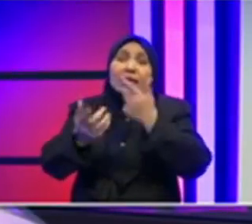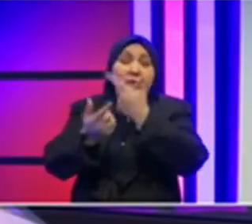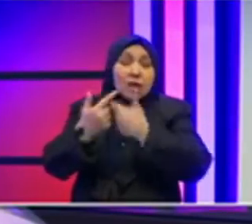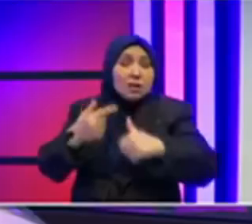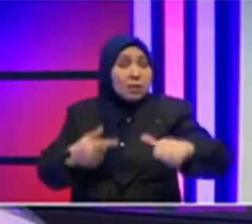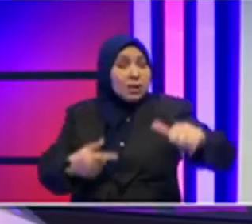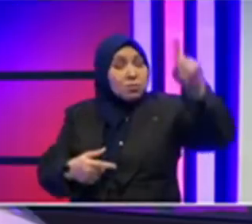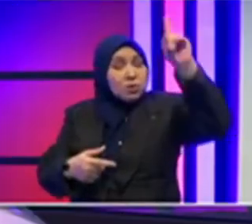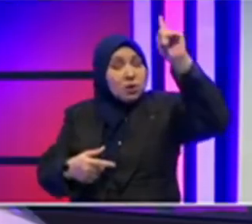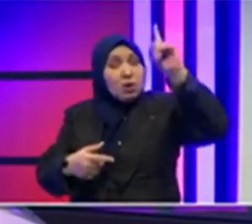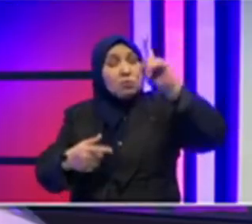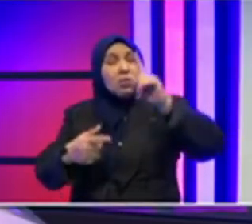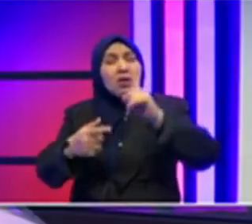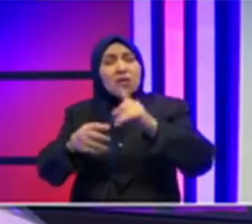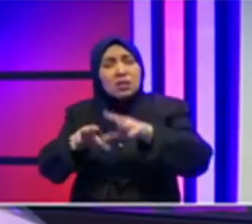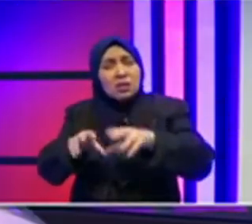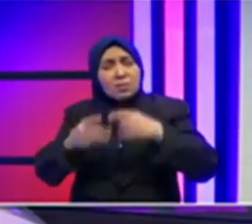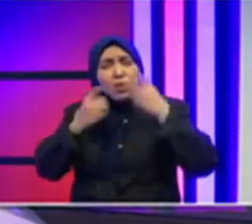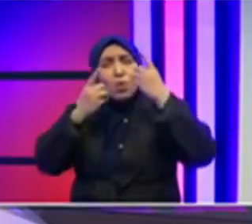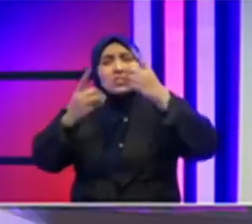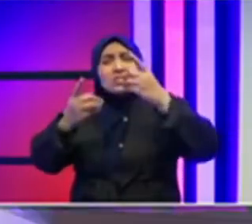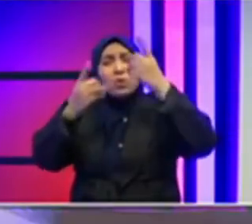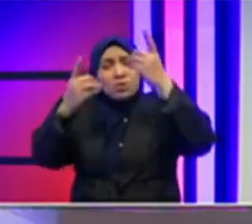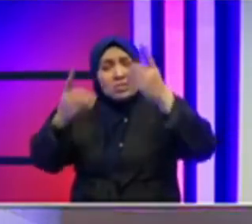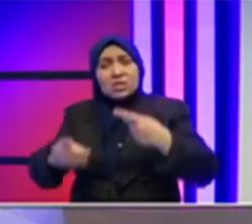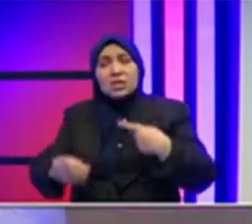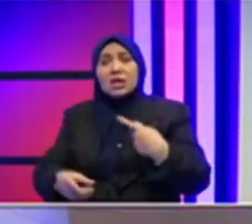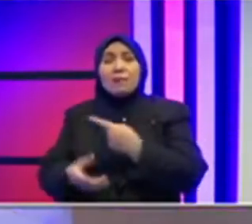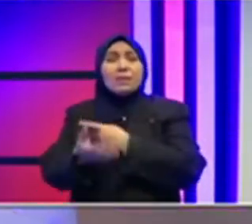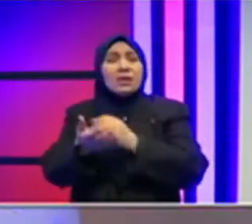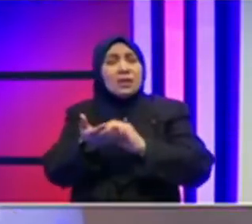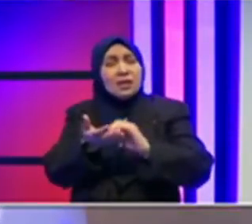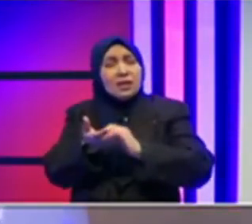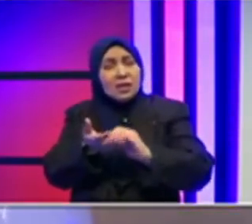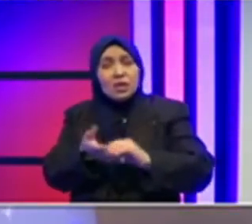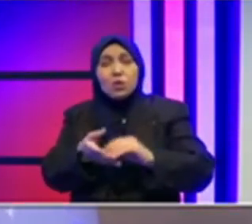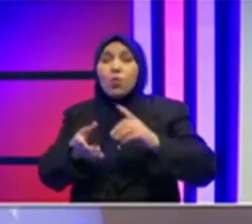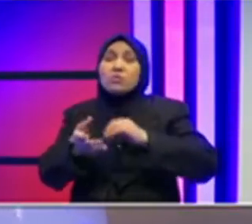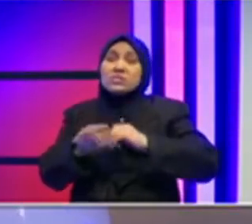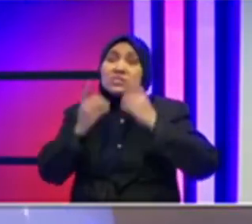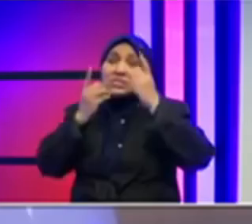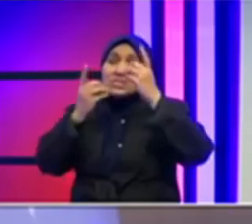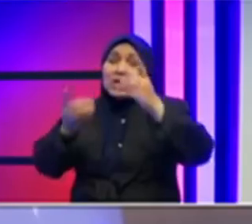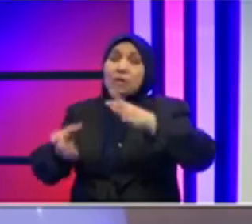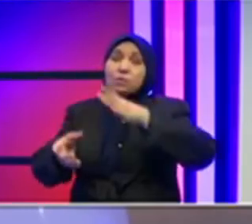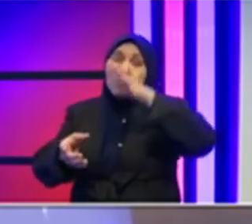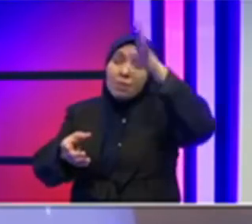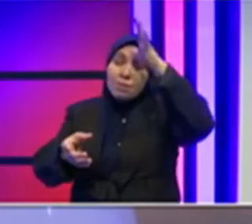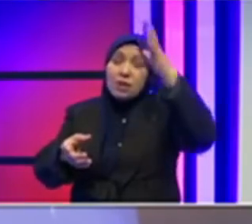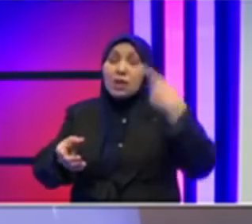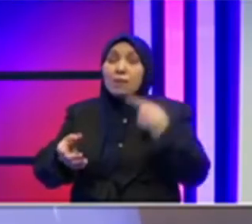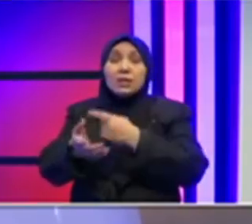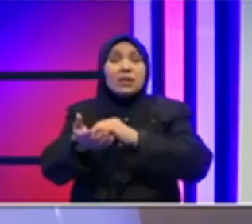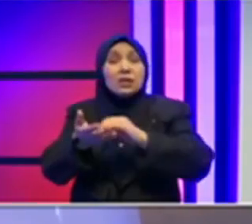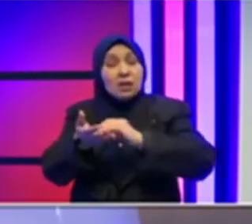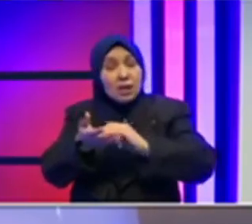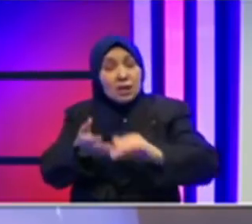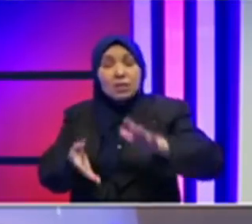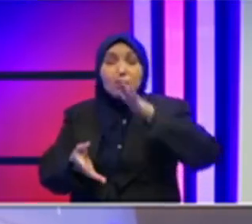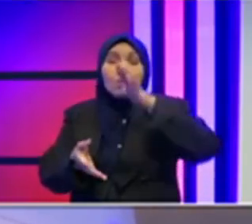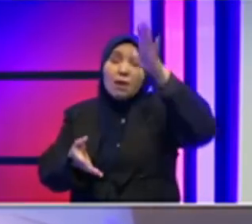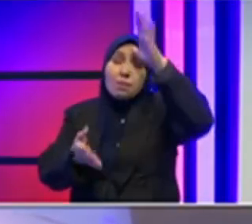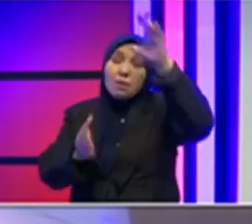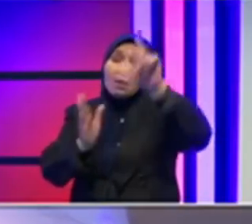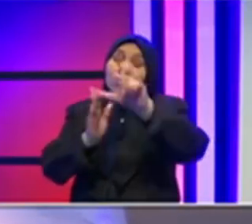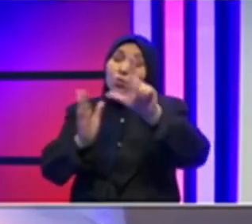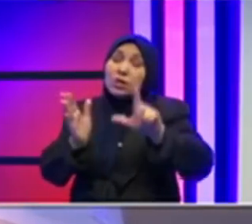Rahimin Agar diampunkan dosa-dosa kami ya Allah Dosa ibu bapa kami ya Allah Ibu bapa mertua